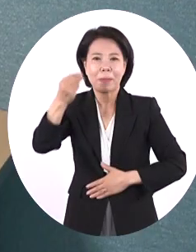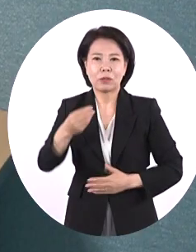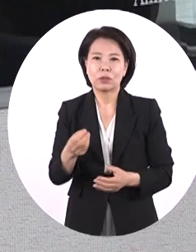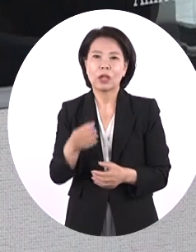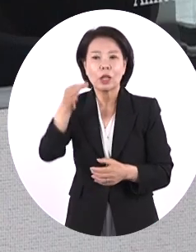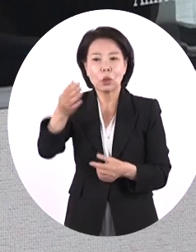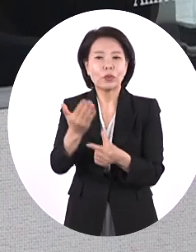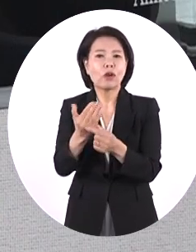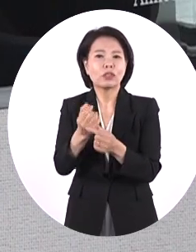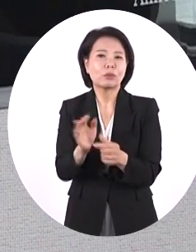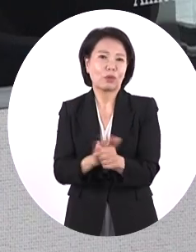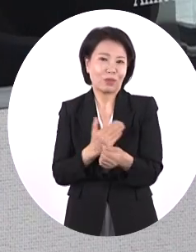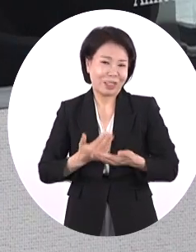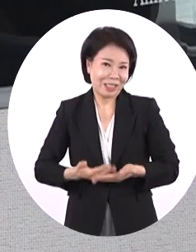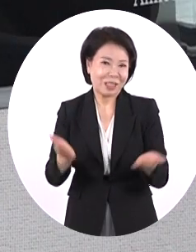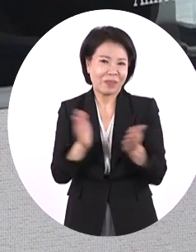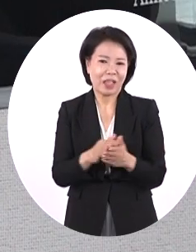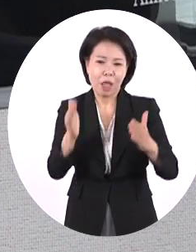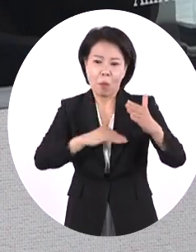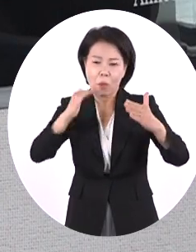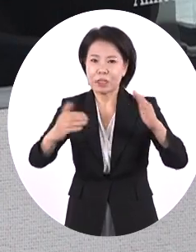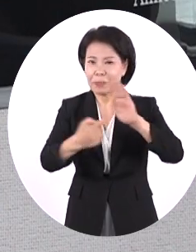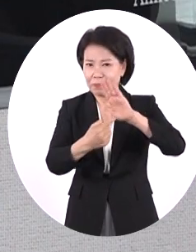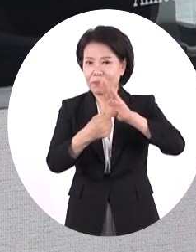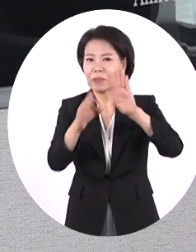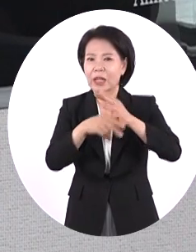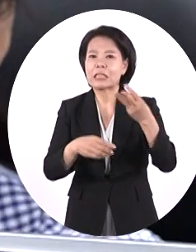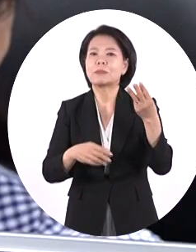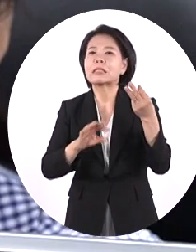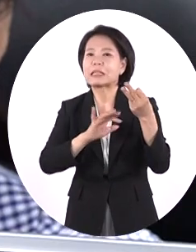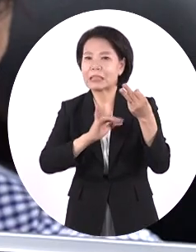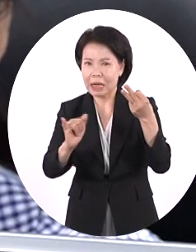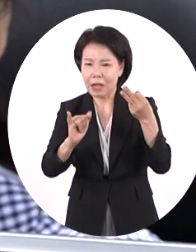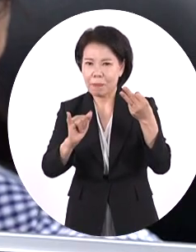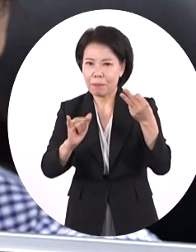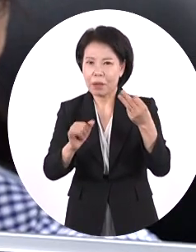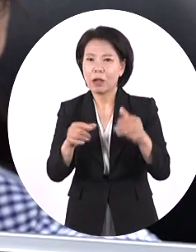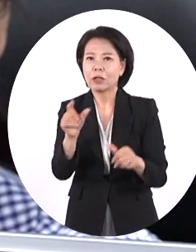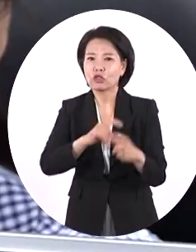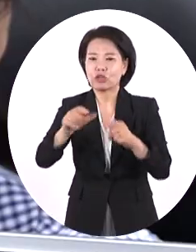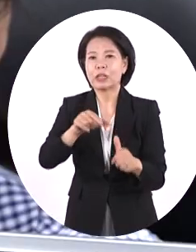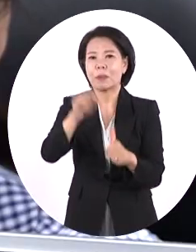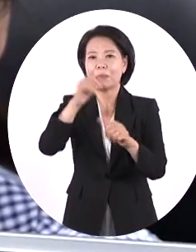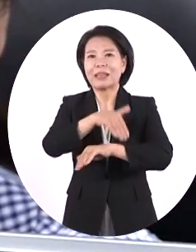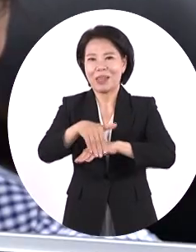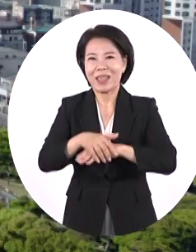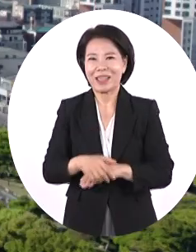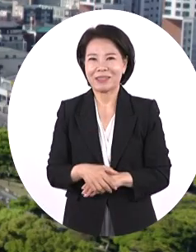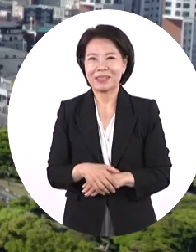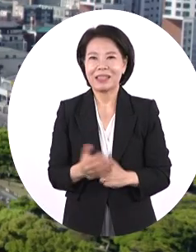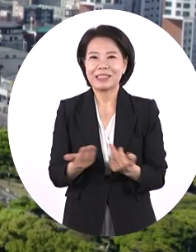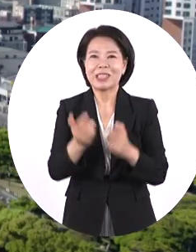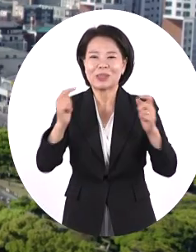원까지 실비로 지급되는데요. 이번 모집에서는 13명을 추가로 선발할 예정입니다.